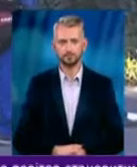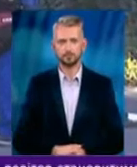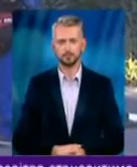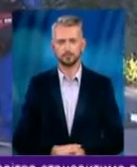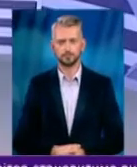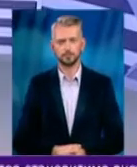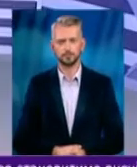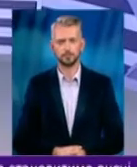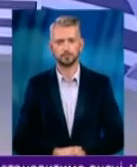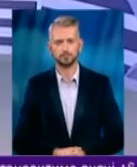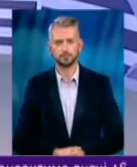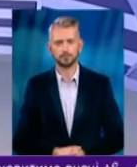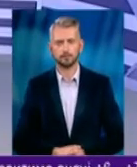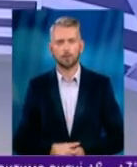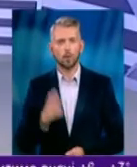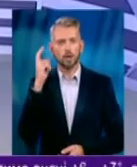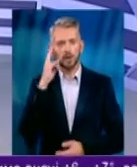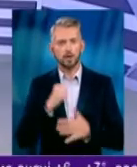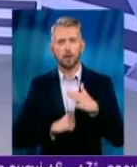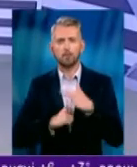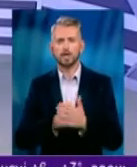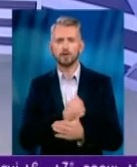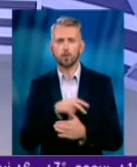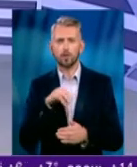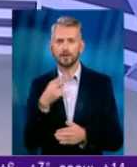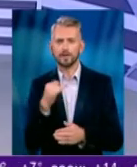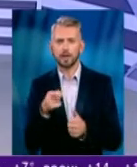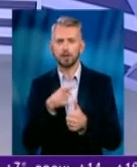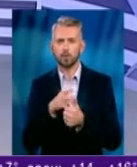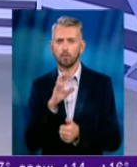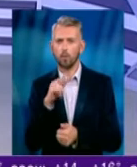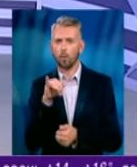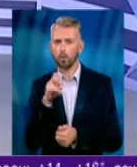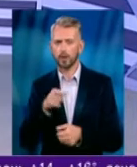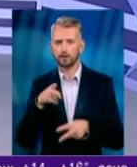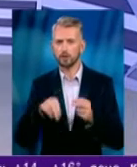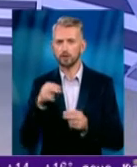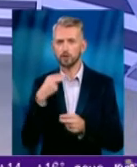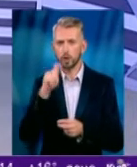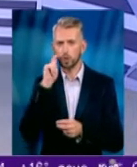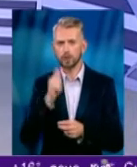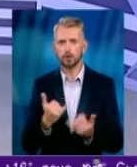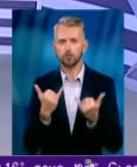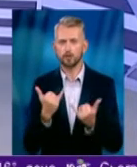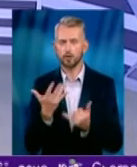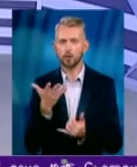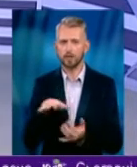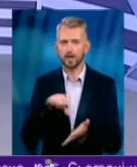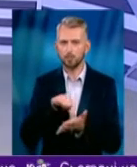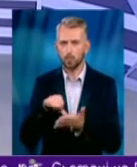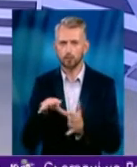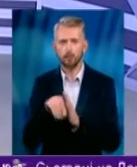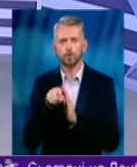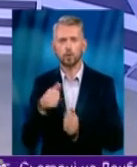Київ. У столиці на базі військового ліцею імені Івана Богуна завершився чемпіонат України з сучасного п'ятиборства. У